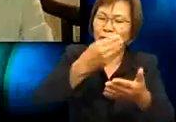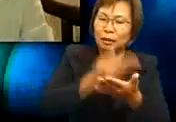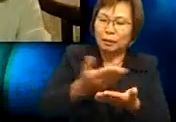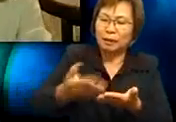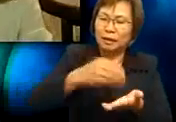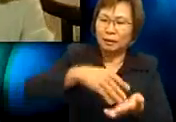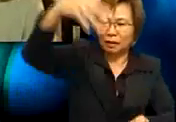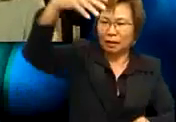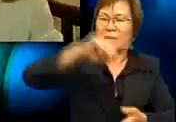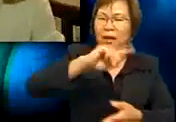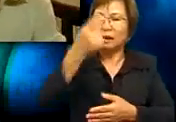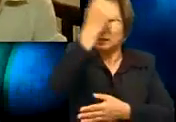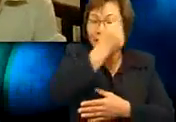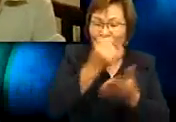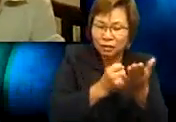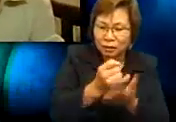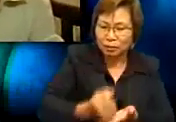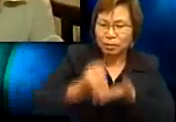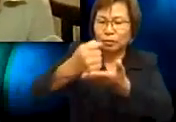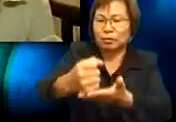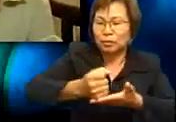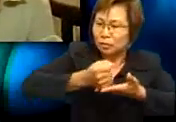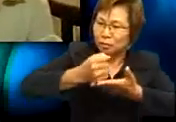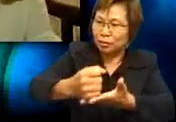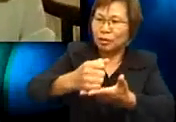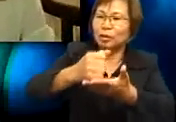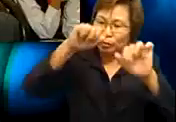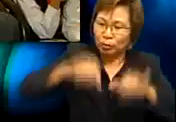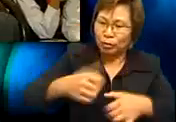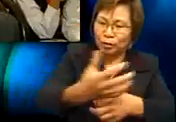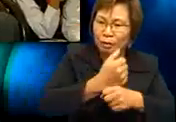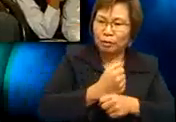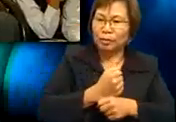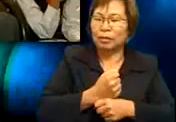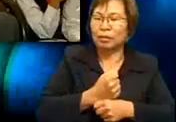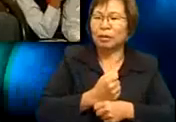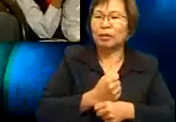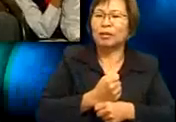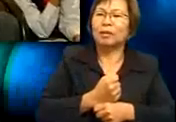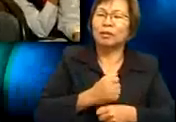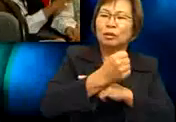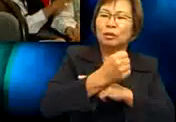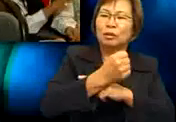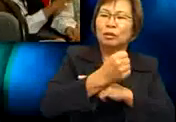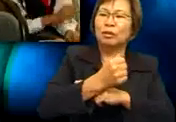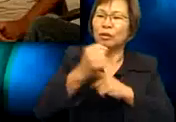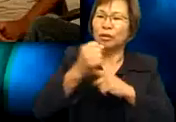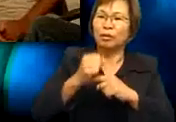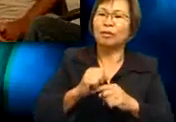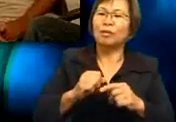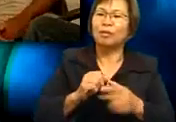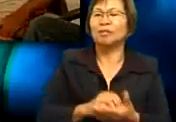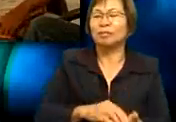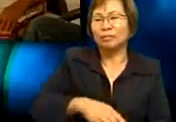beli kemakmuran. Hanya sifat ikhlas membantu antara satu sama lain je yang dapat suasana makmuran sejati.